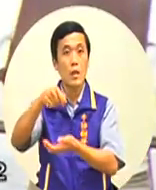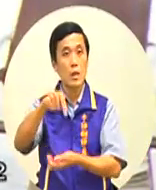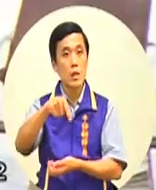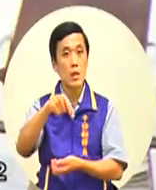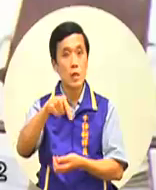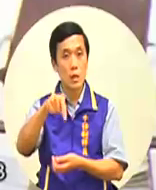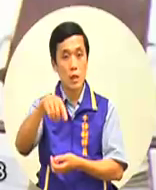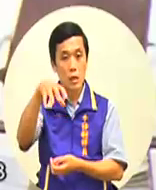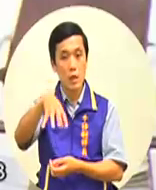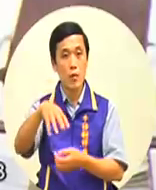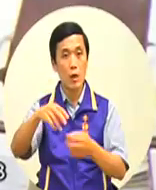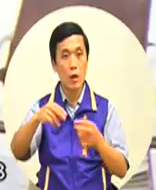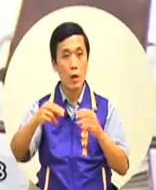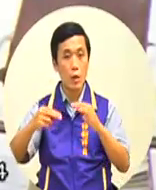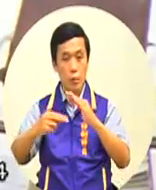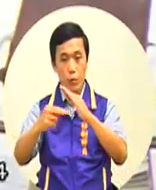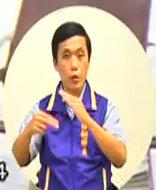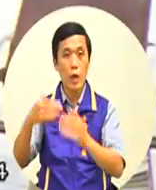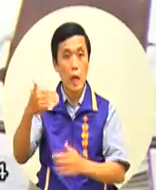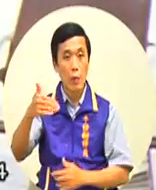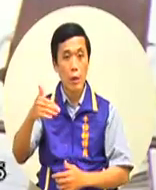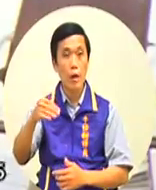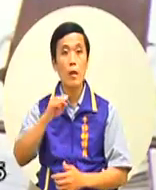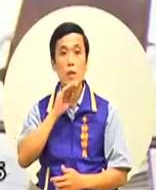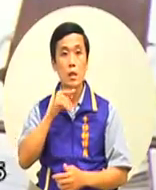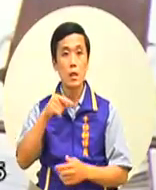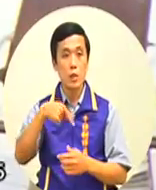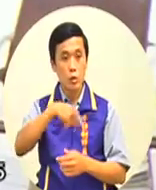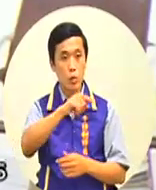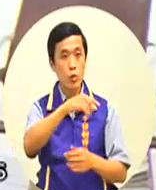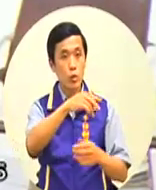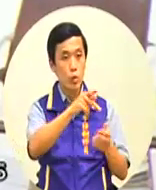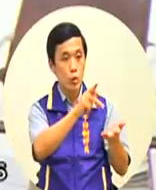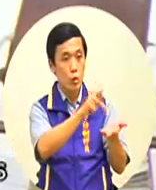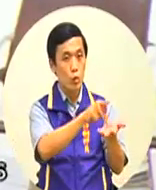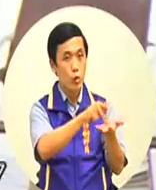处理的时候，他们就是去给人家租个地方啊去